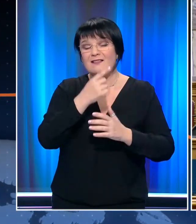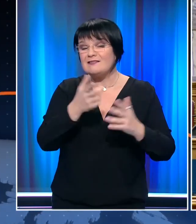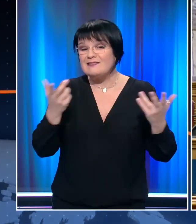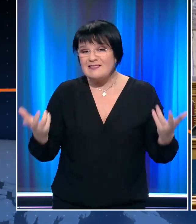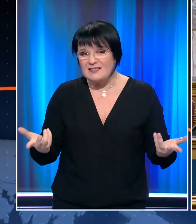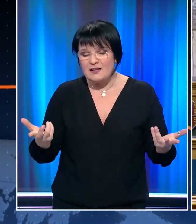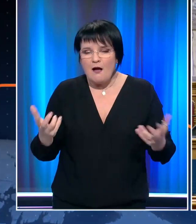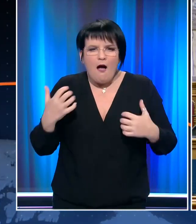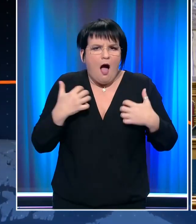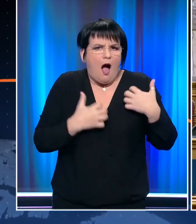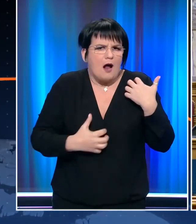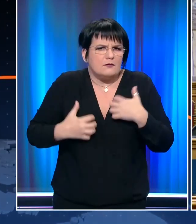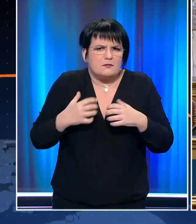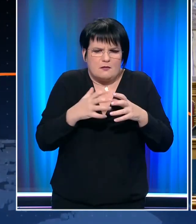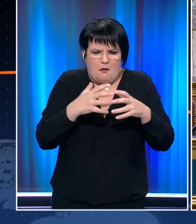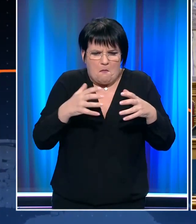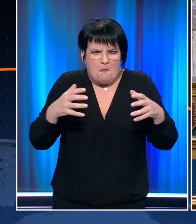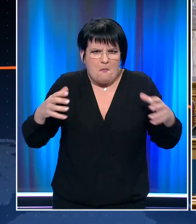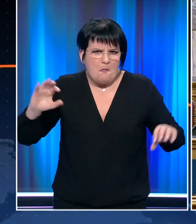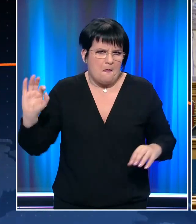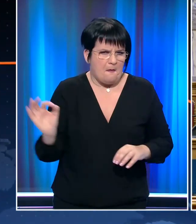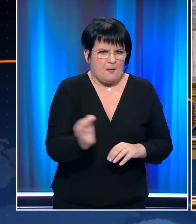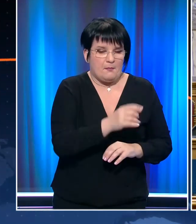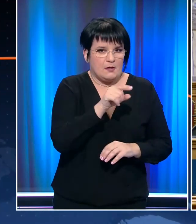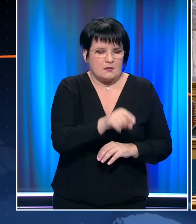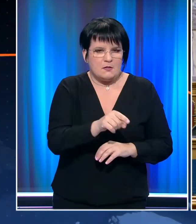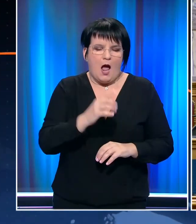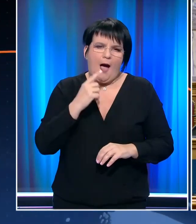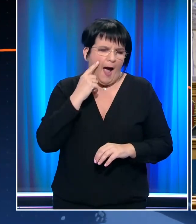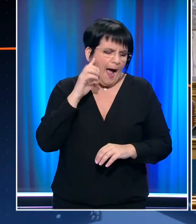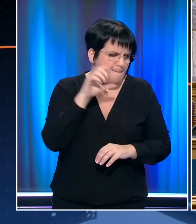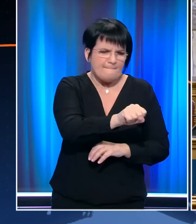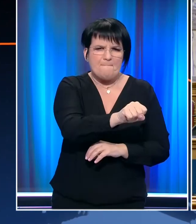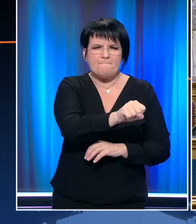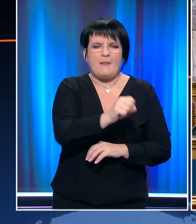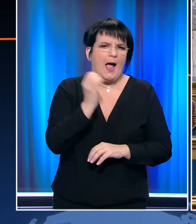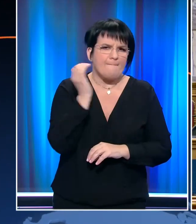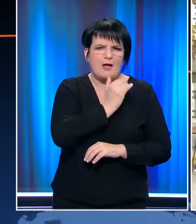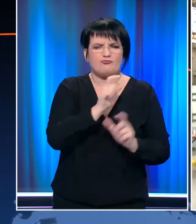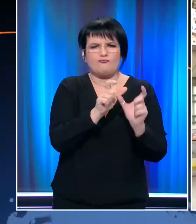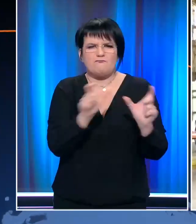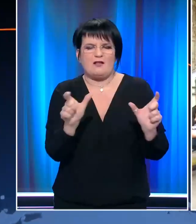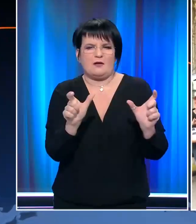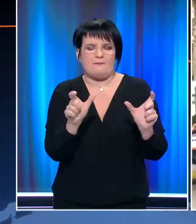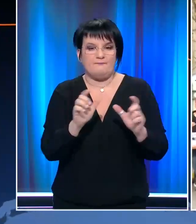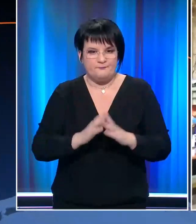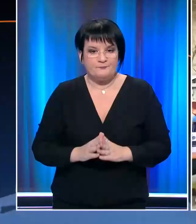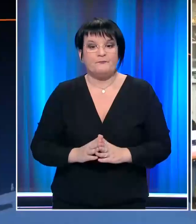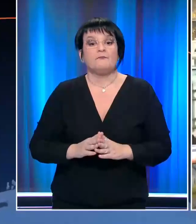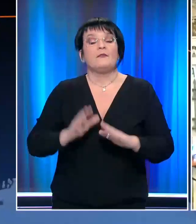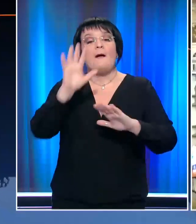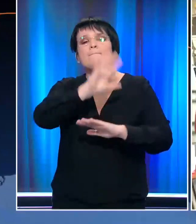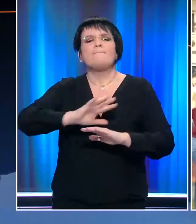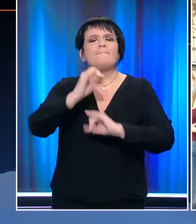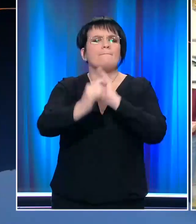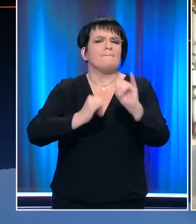είναι ανησυχητική η κατάσταση. Έγκαιρα το εντοπίσαμε, πήραμε μέτρα. Την ίδια ώρα άνοιξε η πλατφόρμα